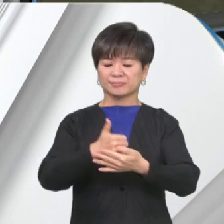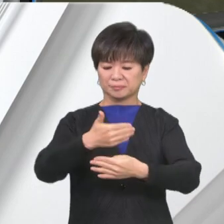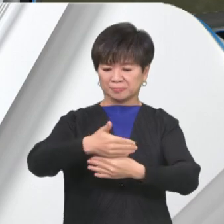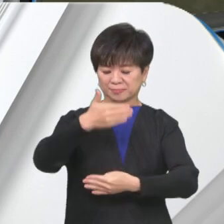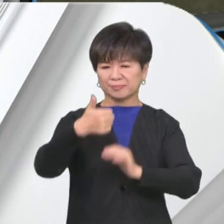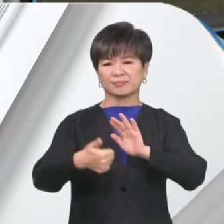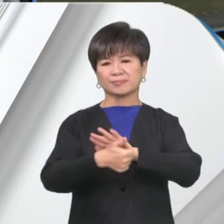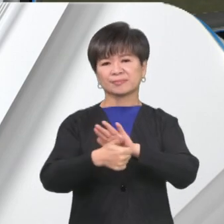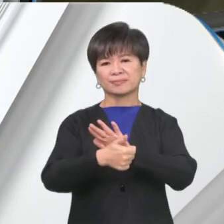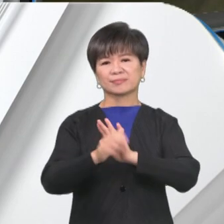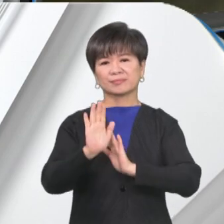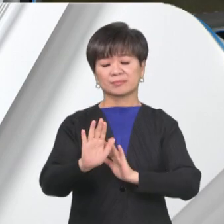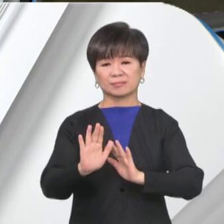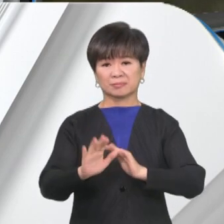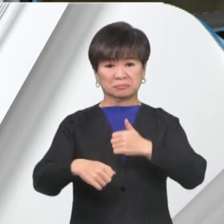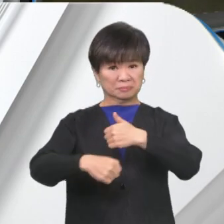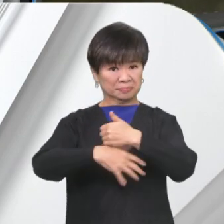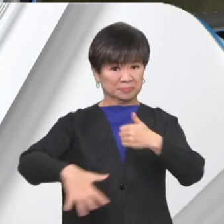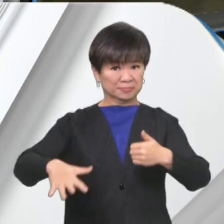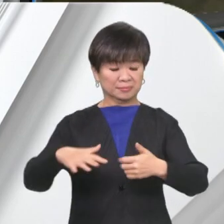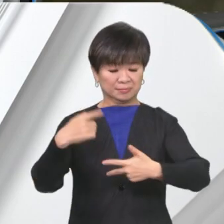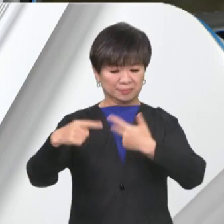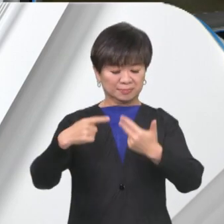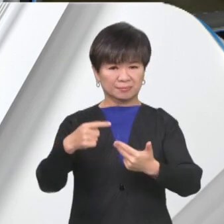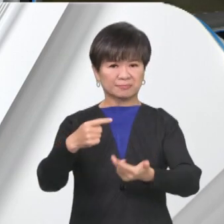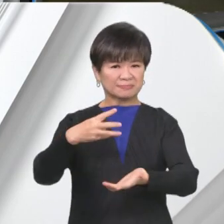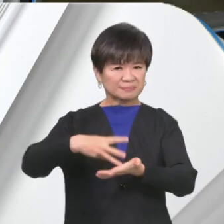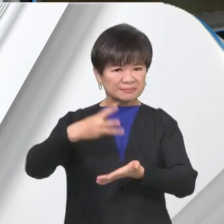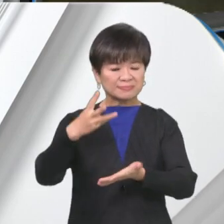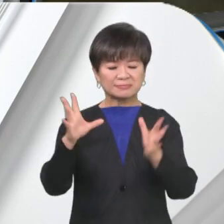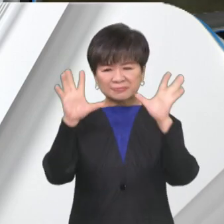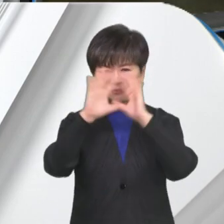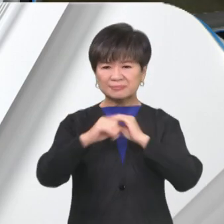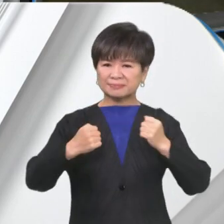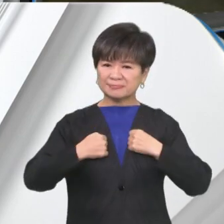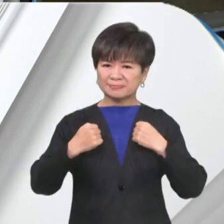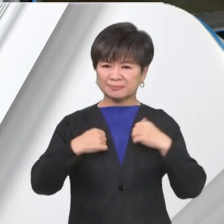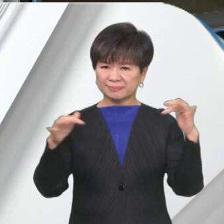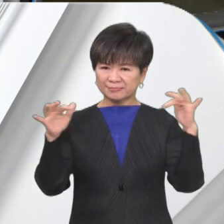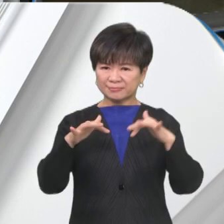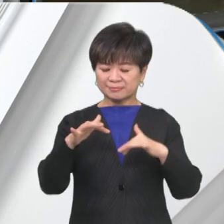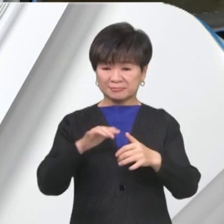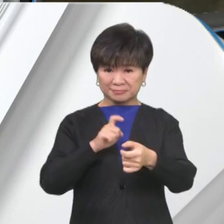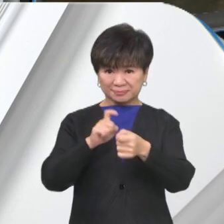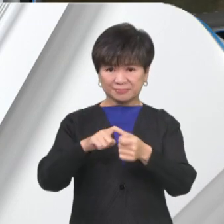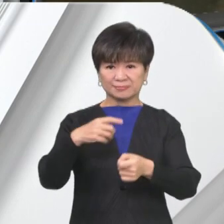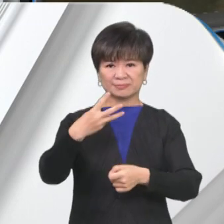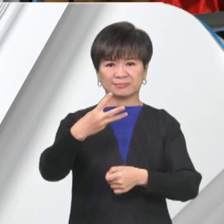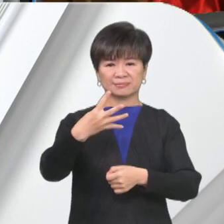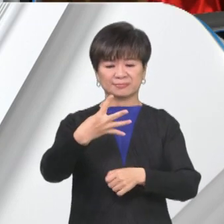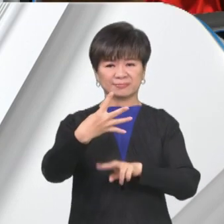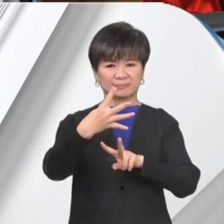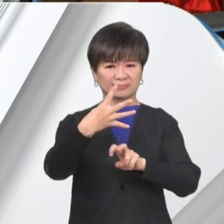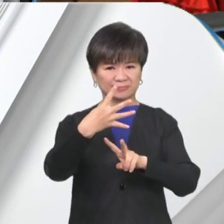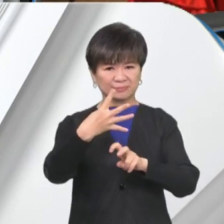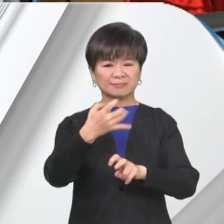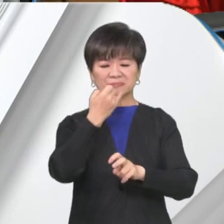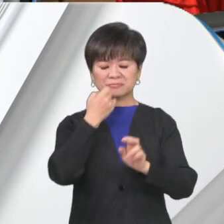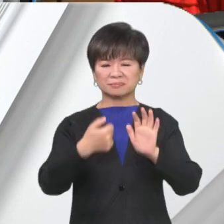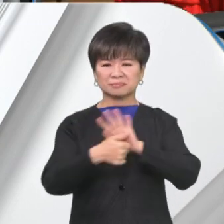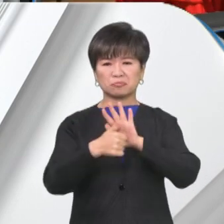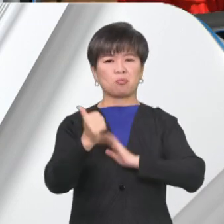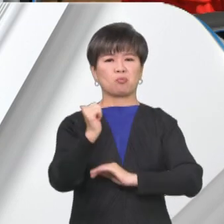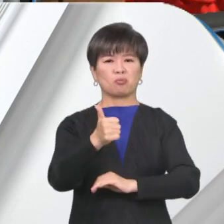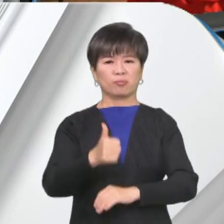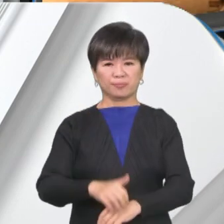演。现时安多团结，当礼拜安排三日的安布斯条练习，希望替四月二十二今日有清好